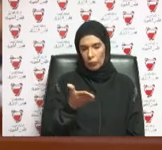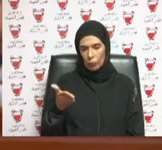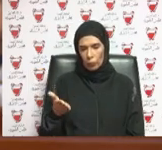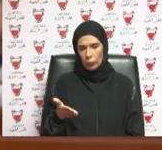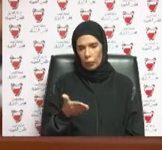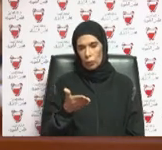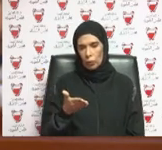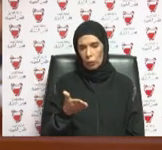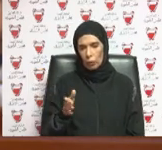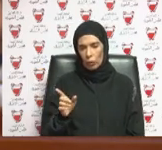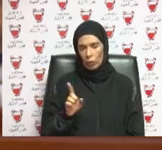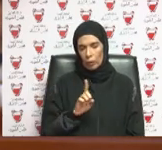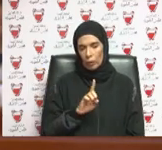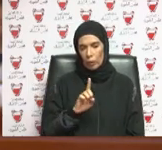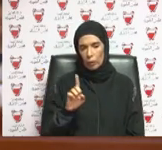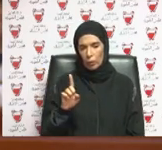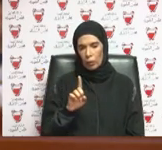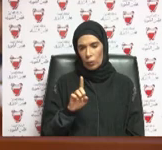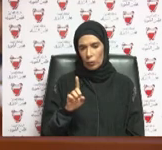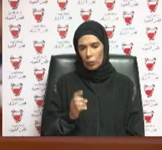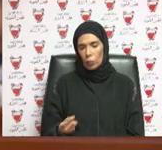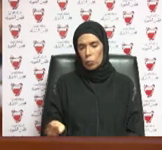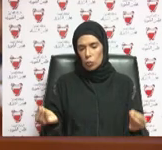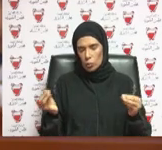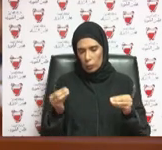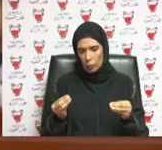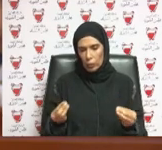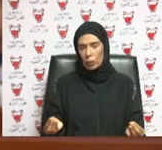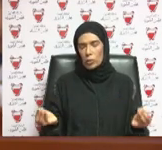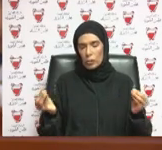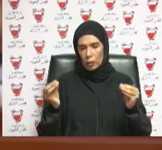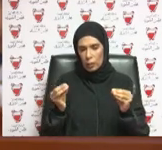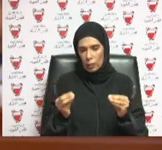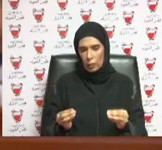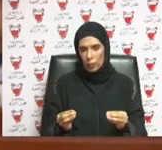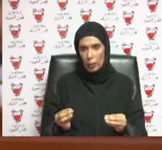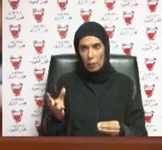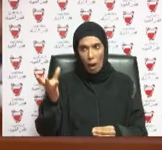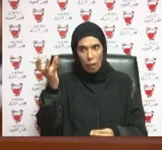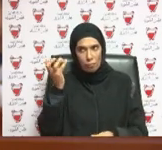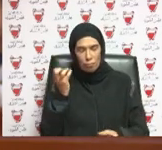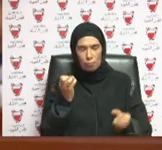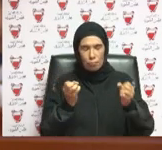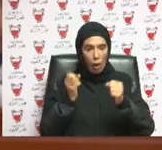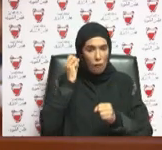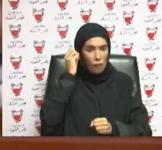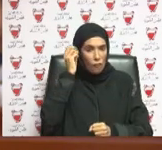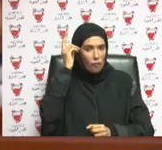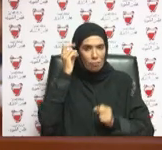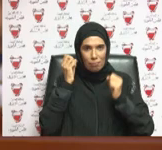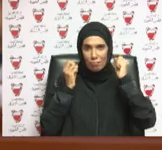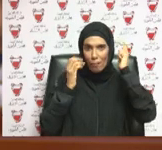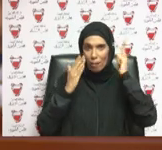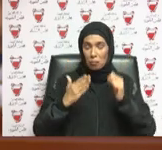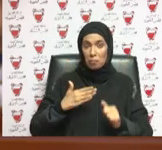نحن لا نبالغ ولا نزايد حين نستلهم من فكره